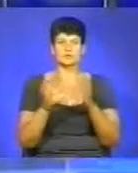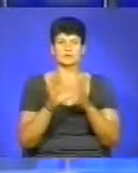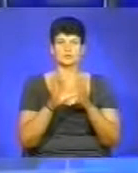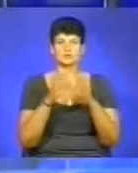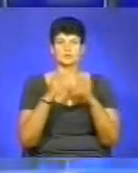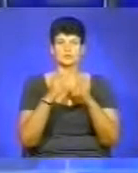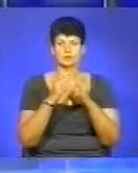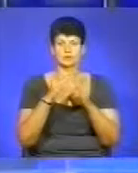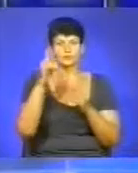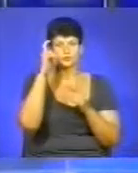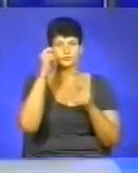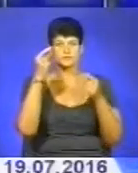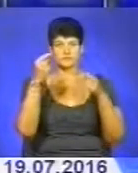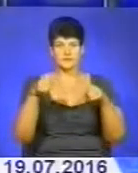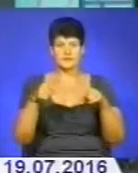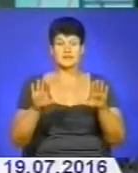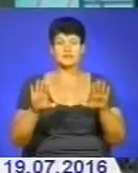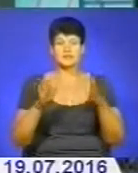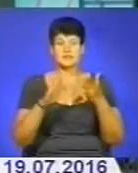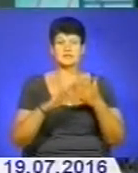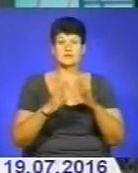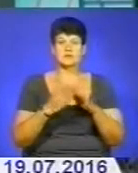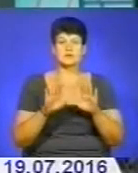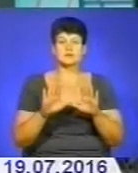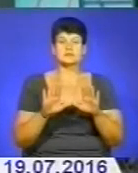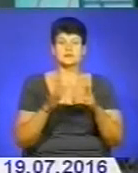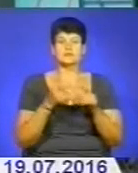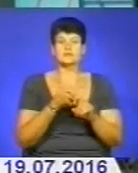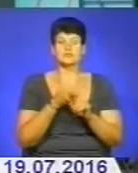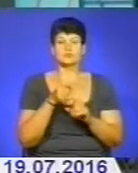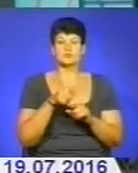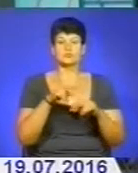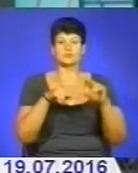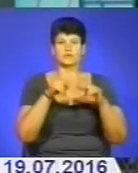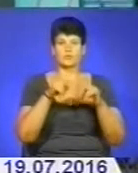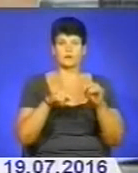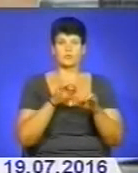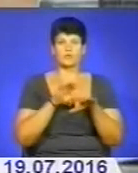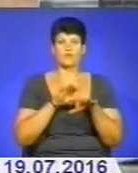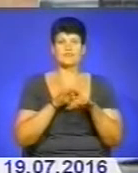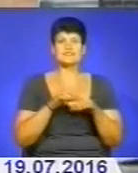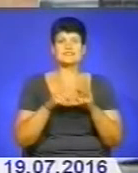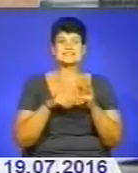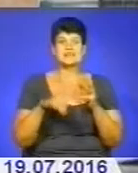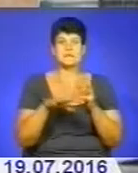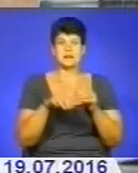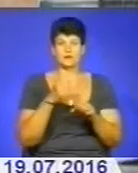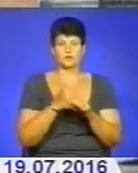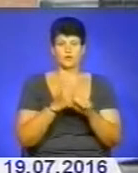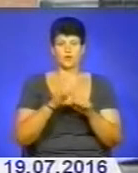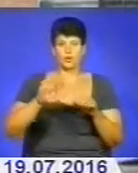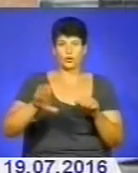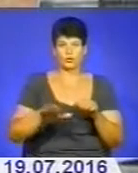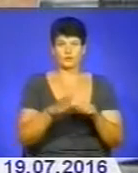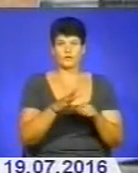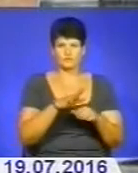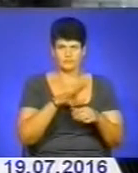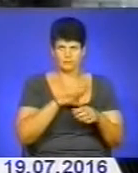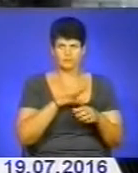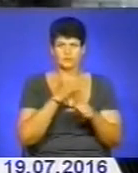словами жителів міста, надзвичайна ситуація сталася через забудовника, який здійснював земельні роботи. Коли котлован уже був виритий, стався обвал